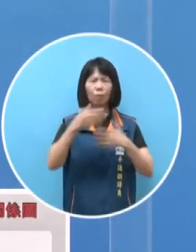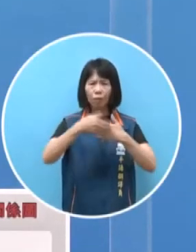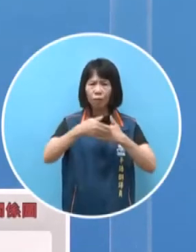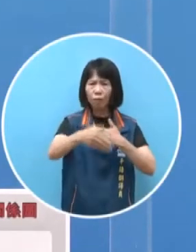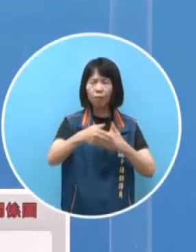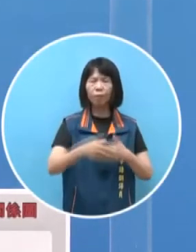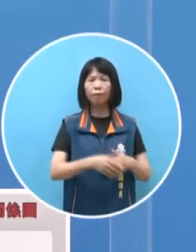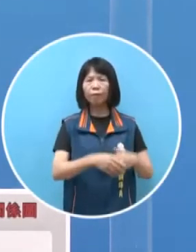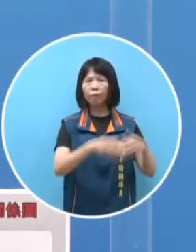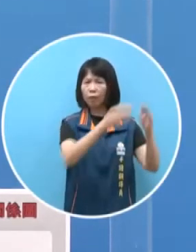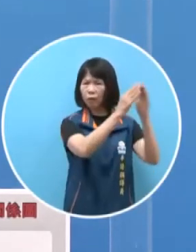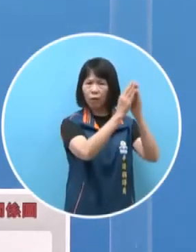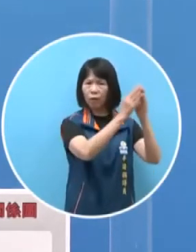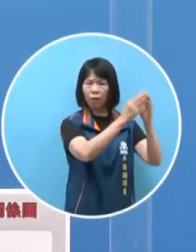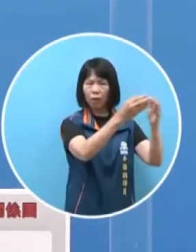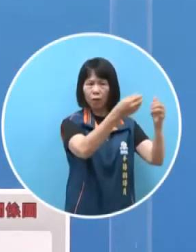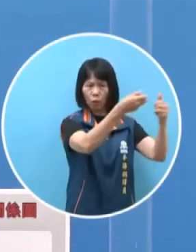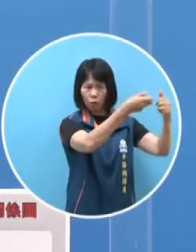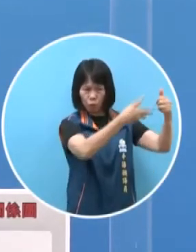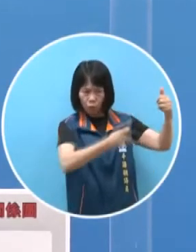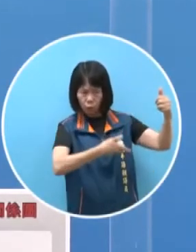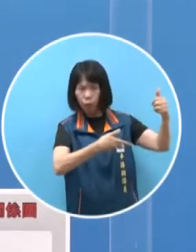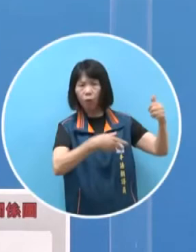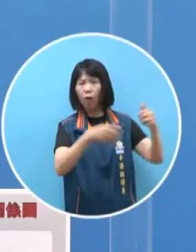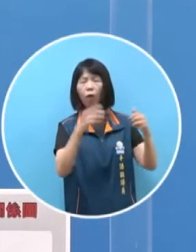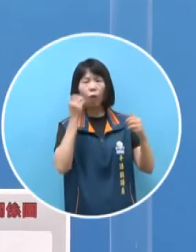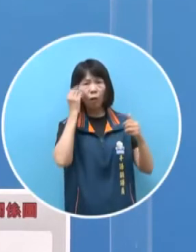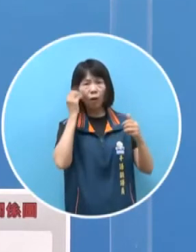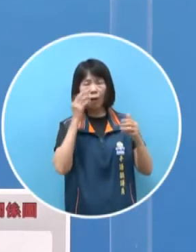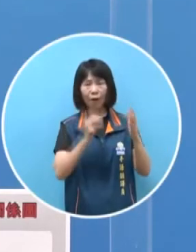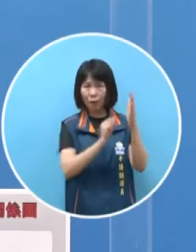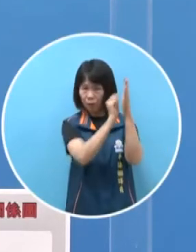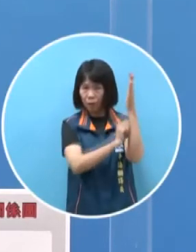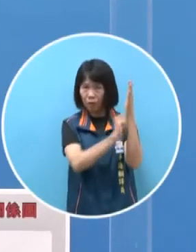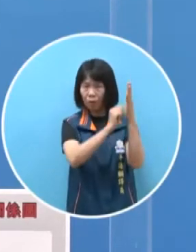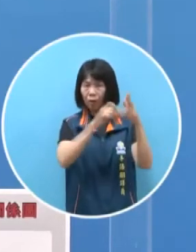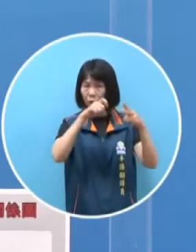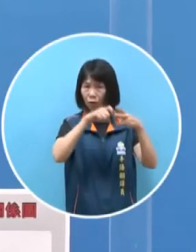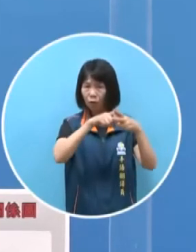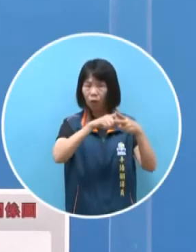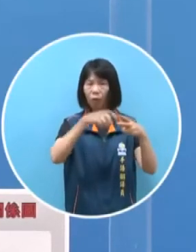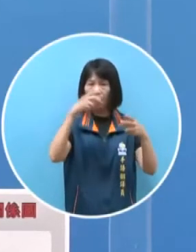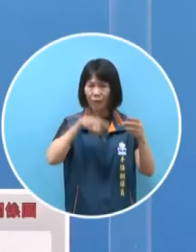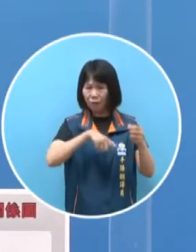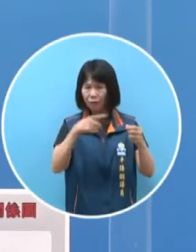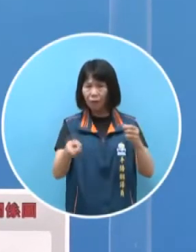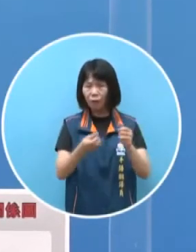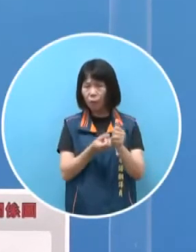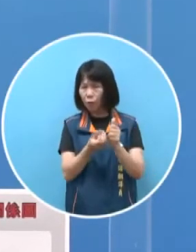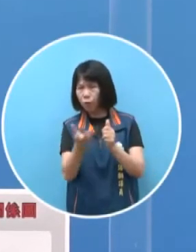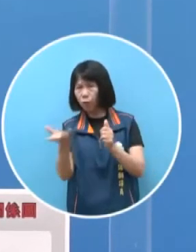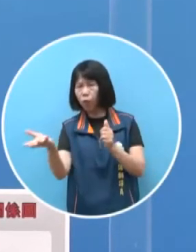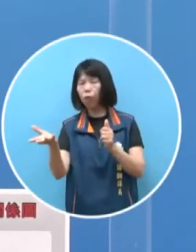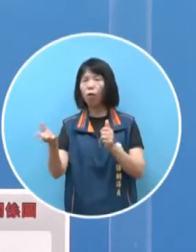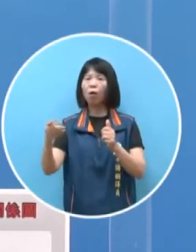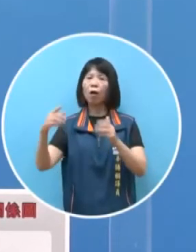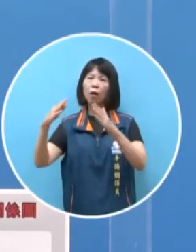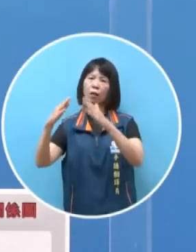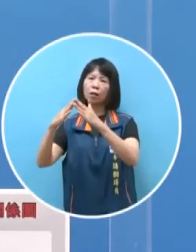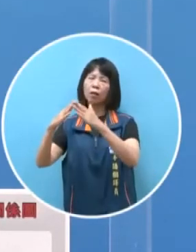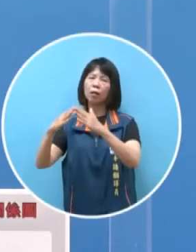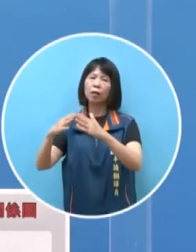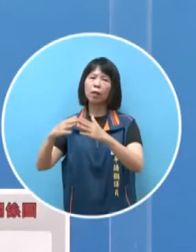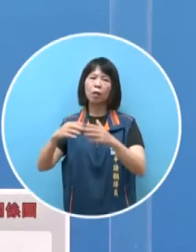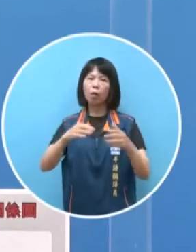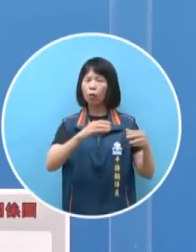观音从延伸到花莲的泥水宫这个一家，再到崇德这一家，所以这是整个一